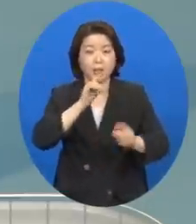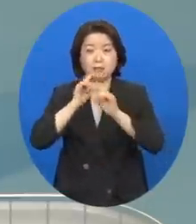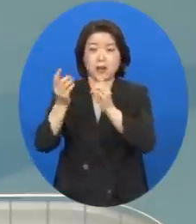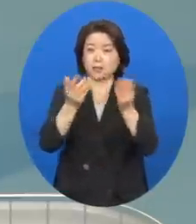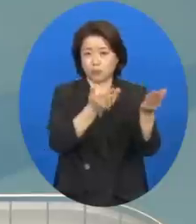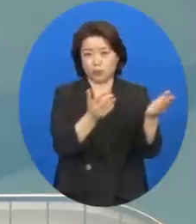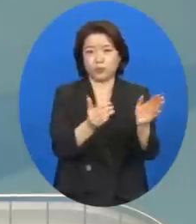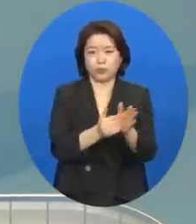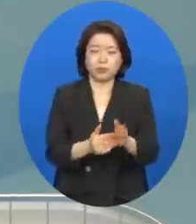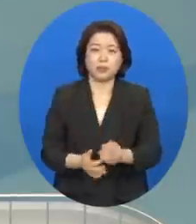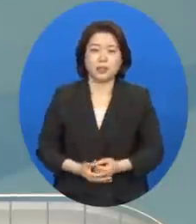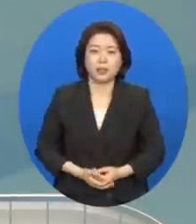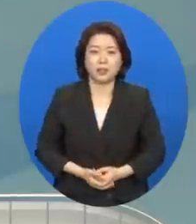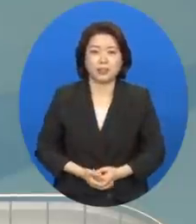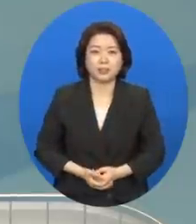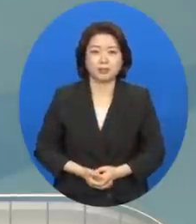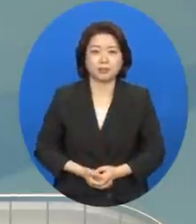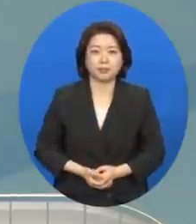거예요.